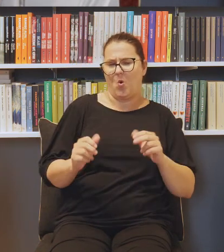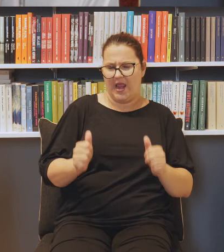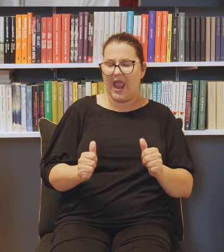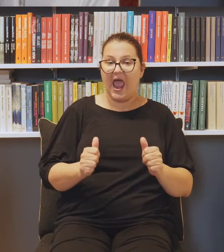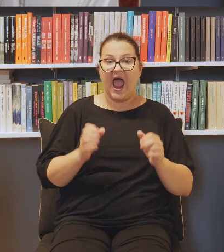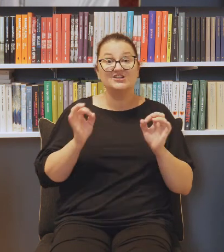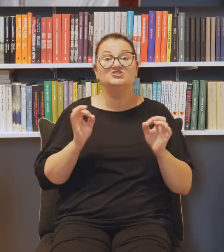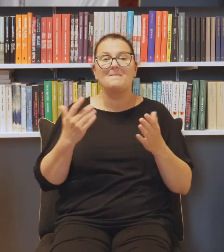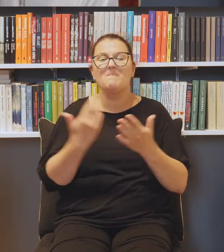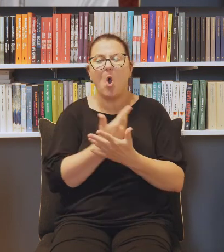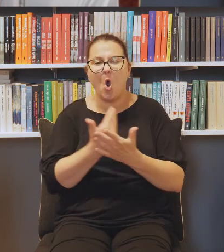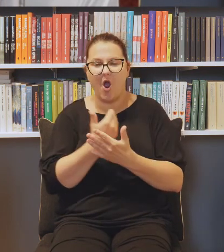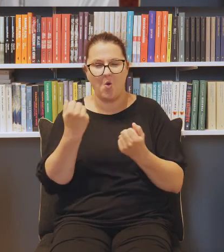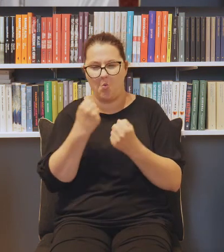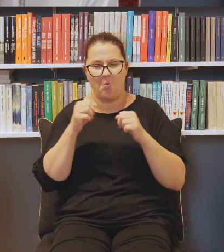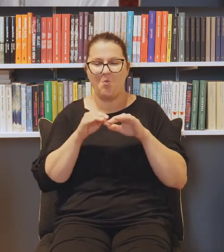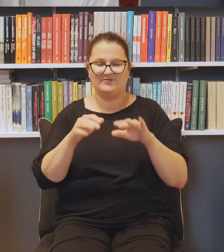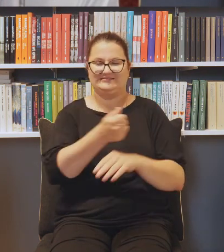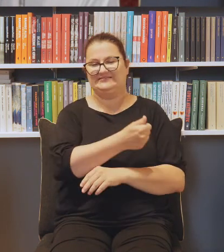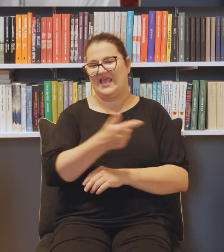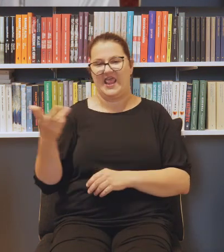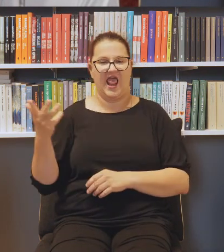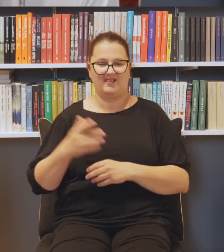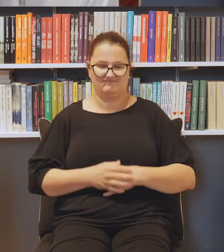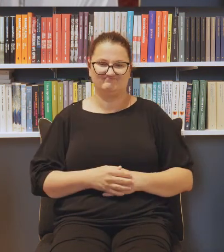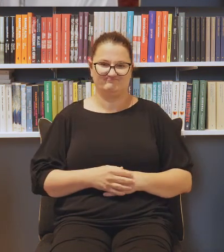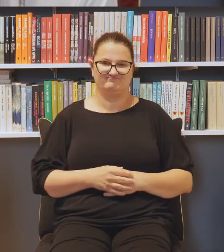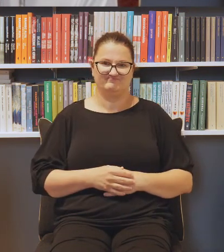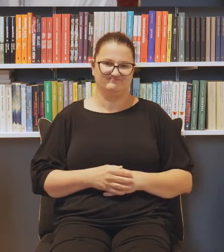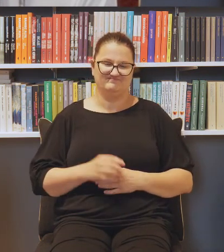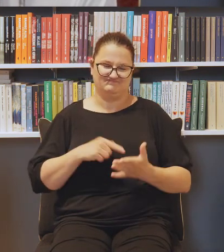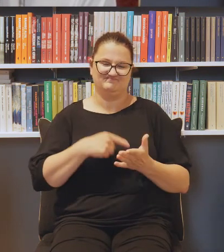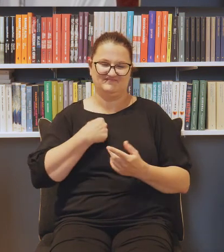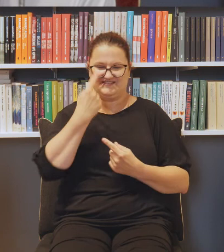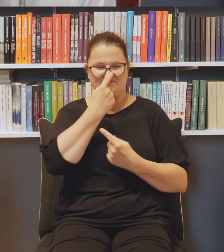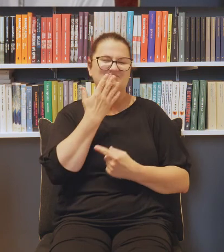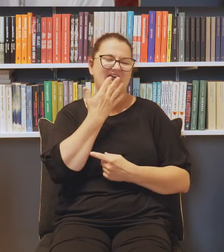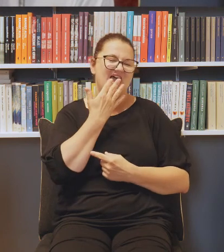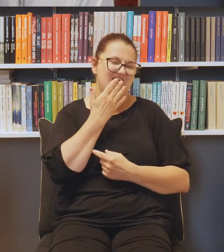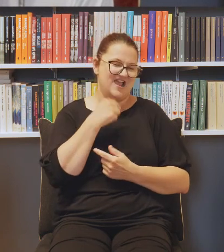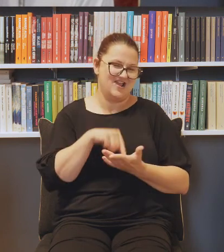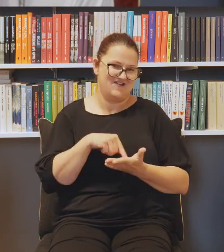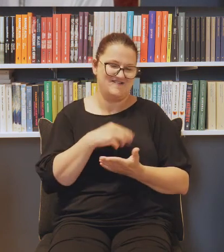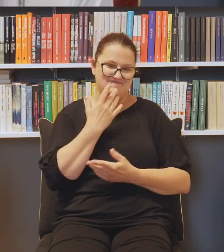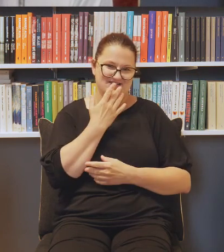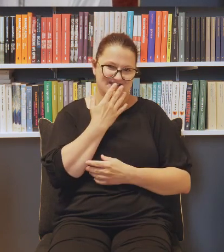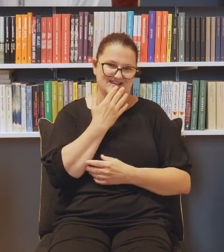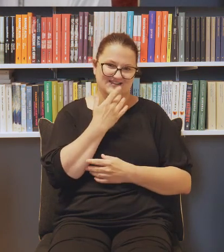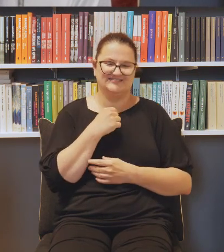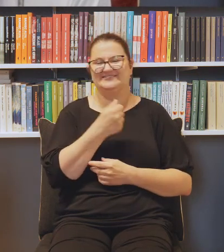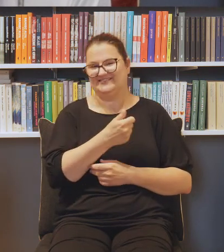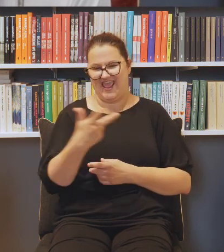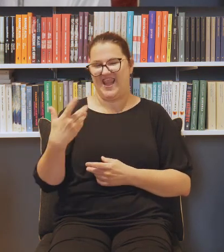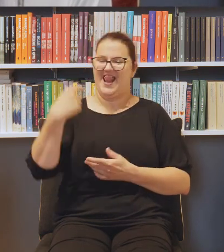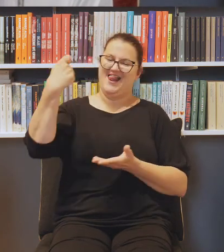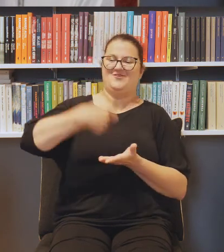dzisiaj to taki prawdziwy prestiż, to jest seria. Więc tak, bo to jest moje ciche marzenie, że to jakiś serial